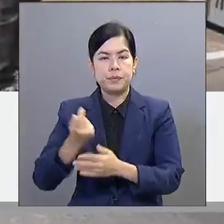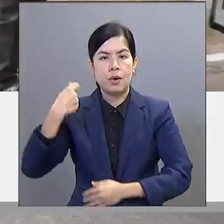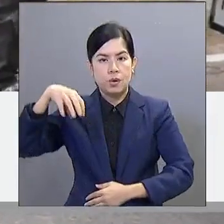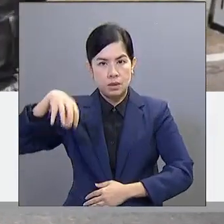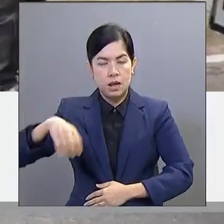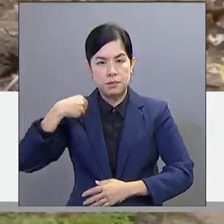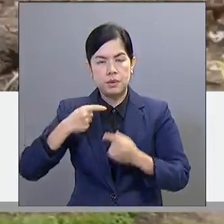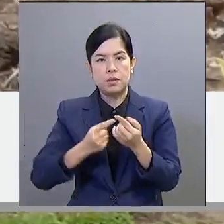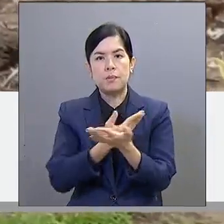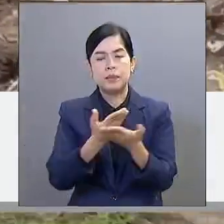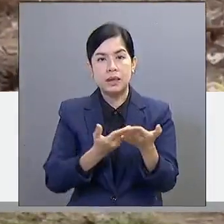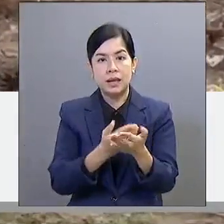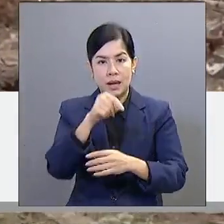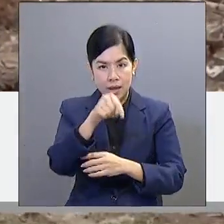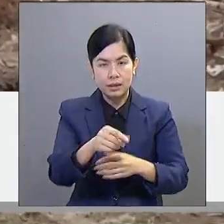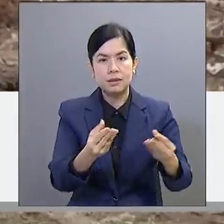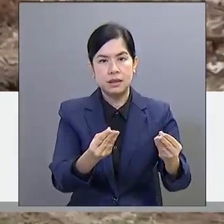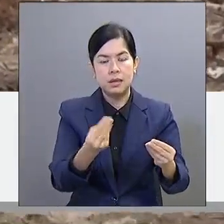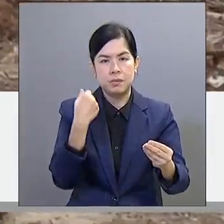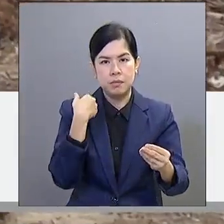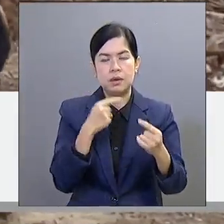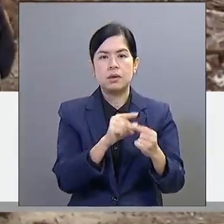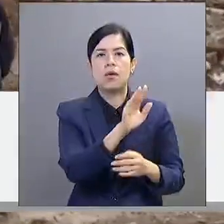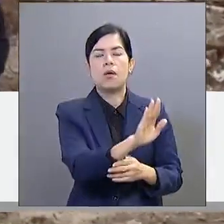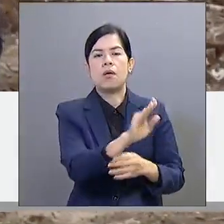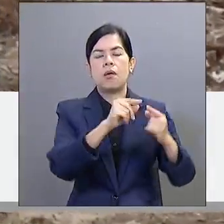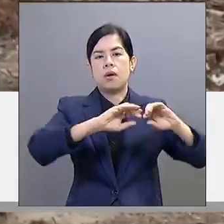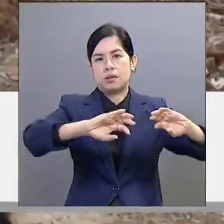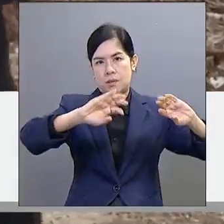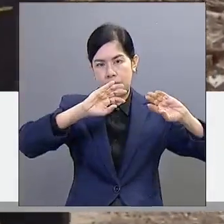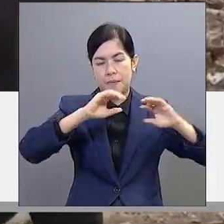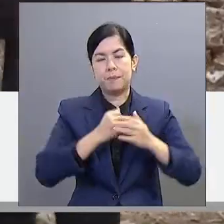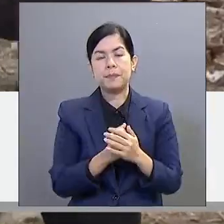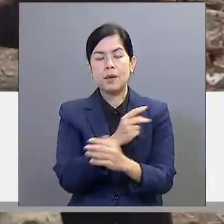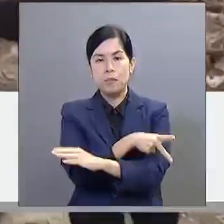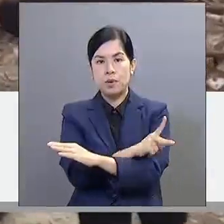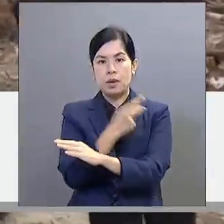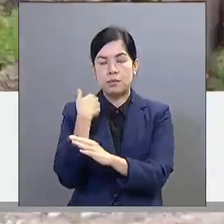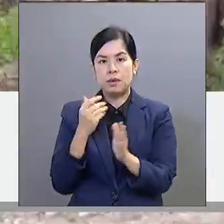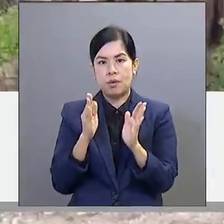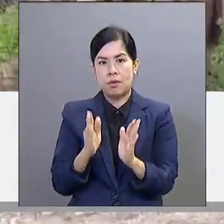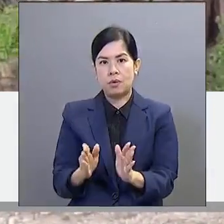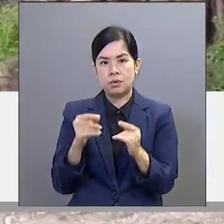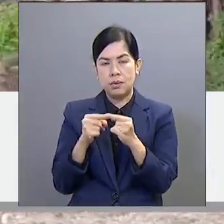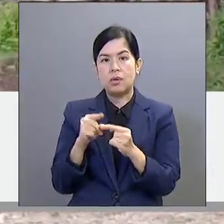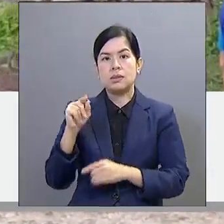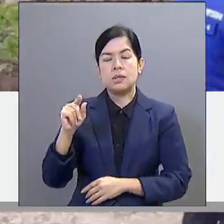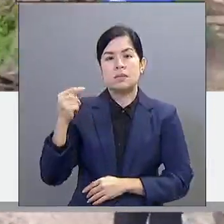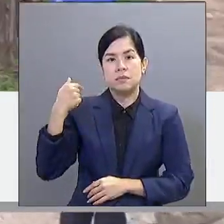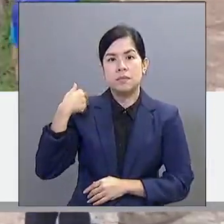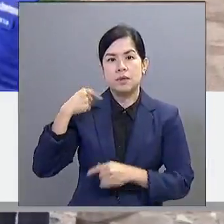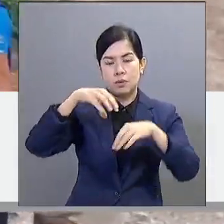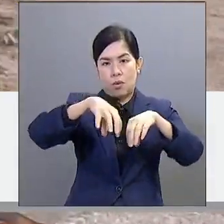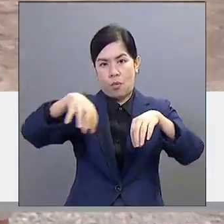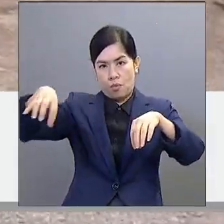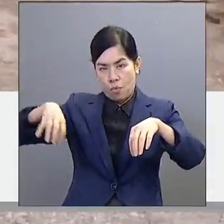พิพากษาถึงที่สุดให้ที่ดินแปลงนี้ตกเป็นของรัฐจังหวัดภูเก็ตได้สนธิกำลังกว่า 20หน่วยงานเข้าไปรื้อถอนสิ่งปลูกสร้าง